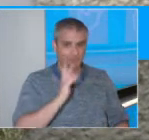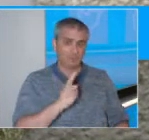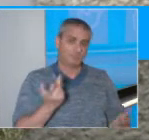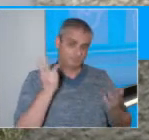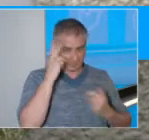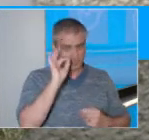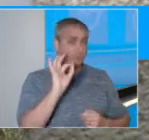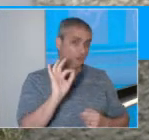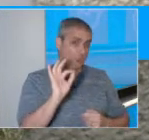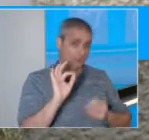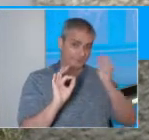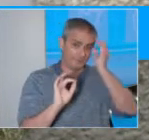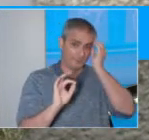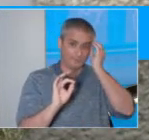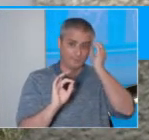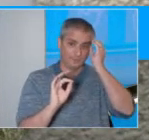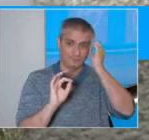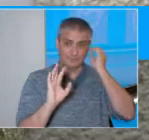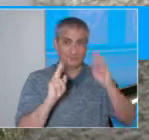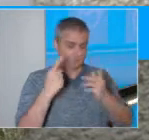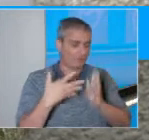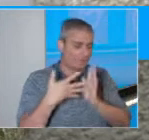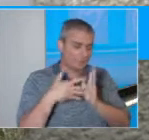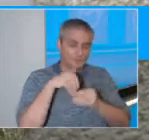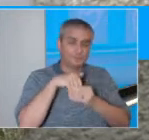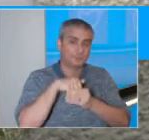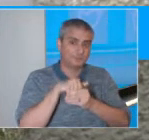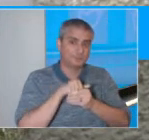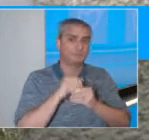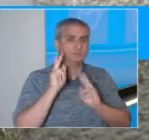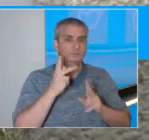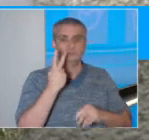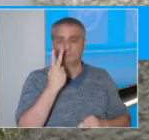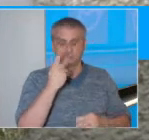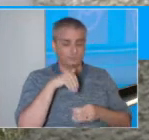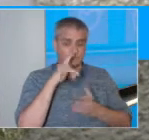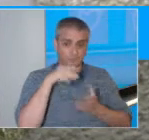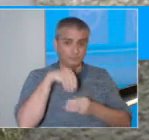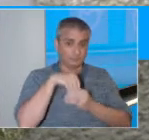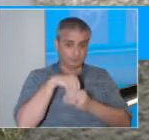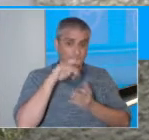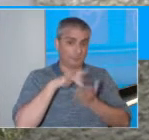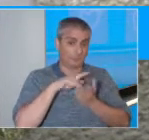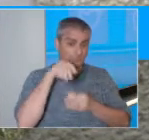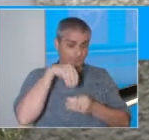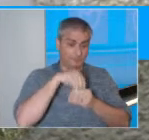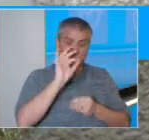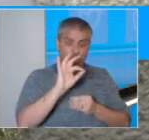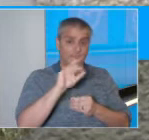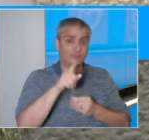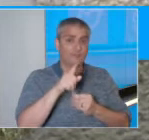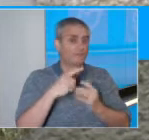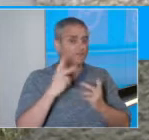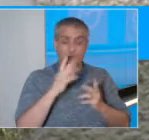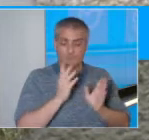הבנה שלהם ומדברים שקורים, והם בודקים גם בסקרים פנימיים שיש לפחות שני מנדטים שנמצאים אצלם, ואלה